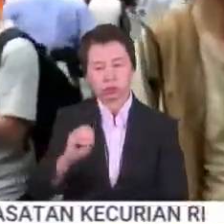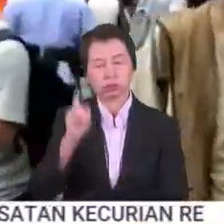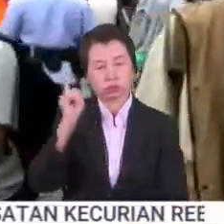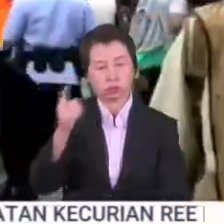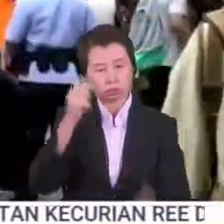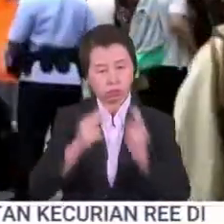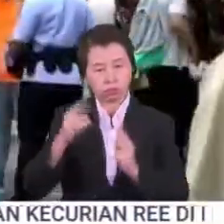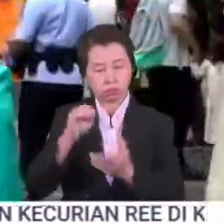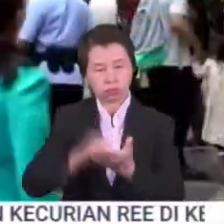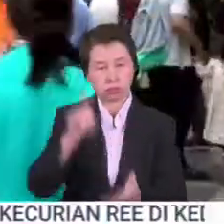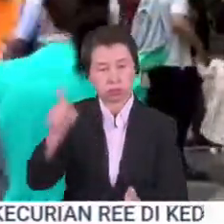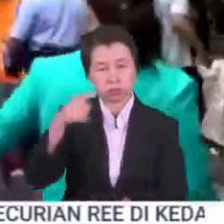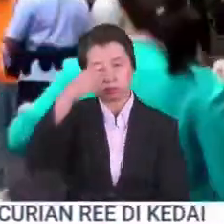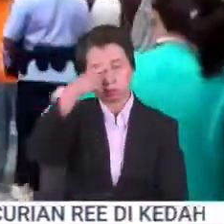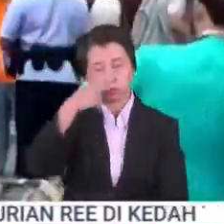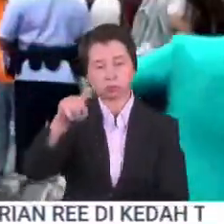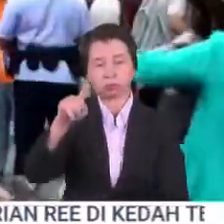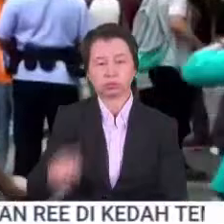pelancong di ke Thailand.